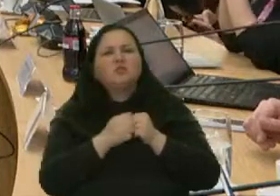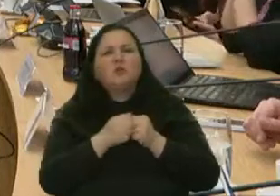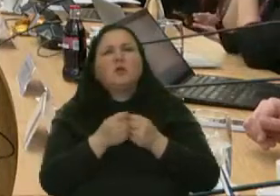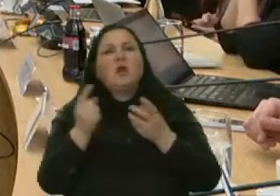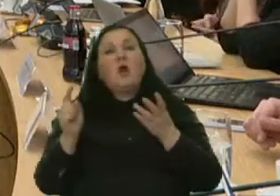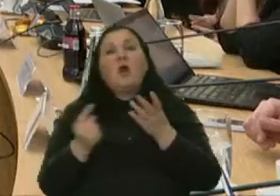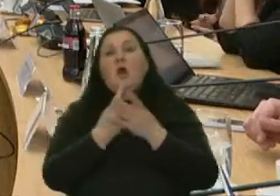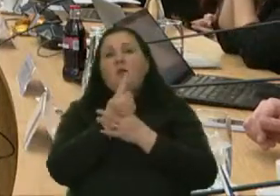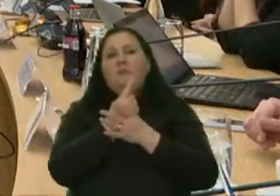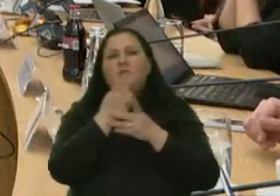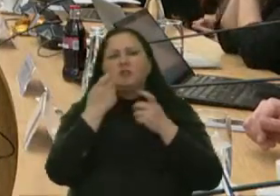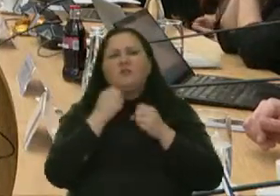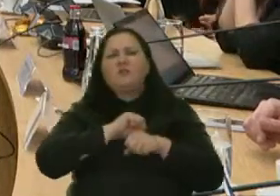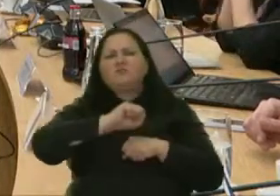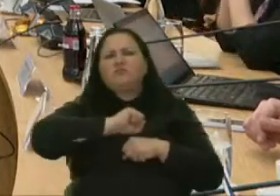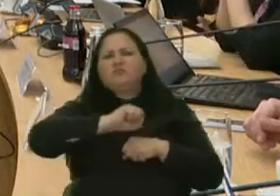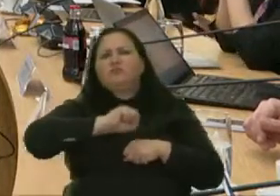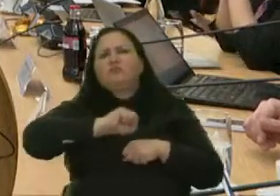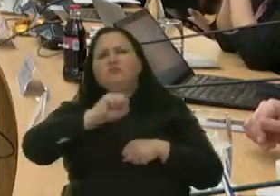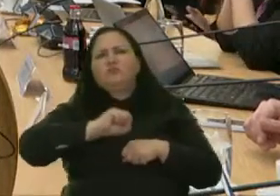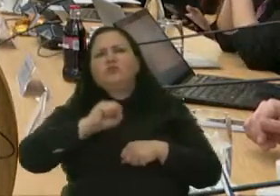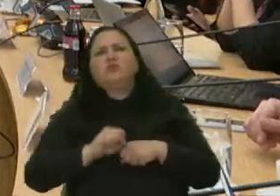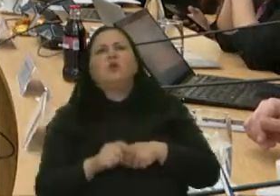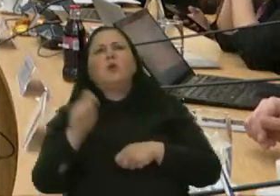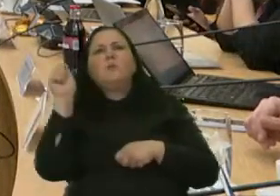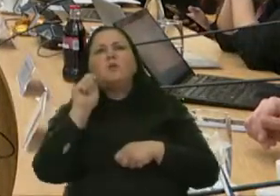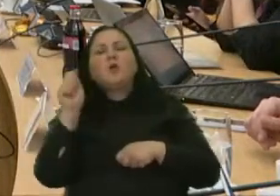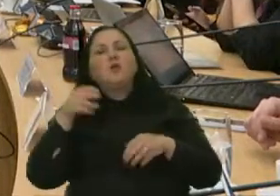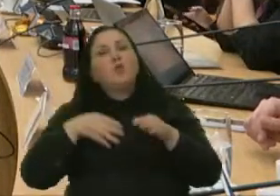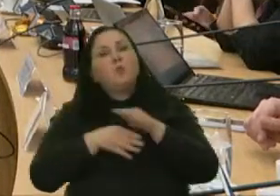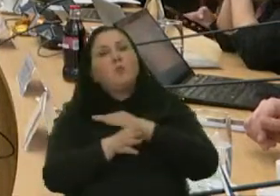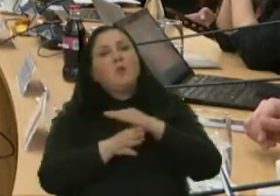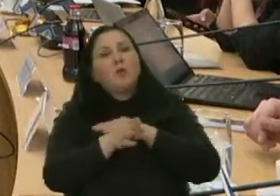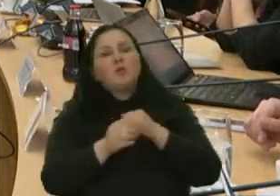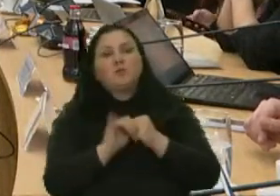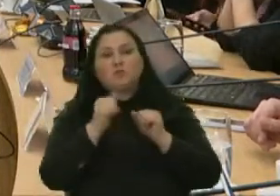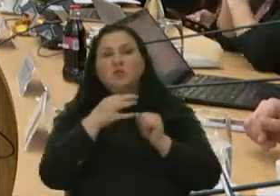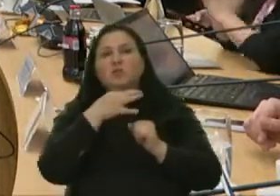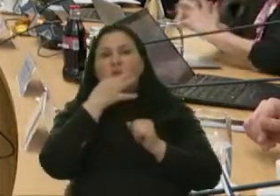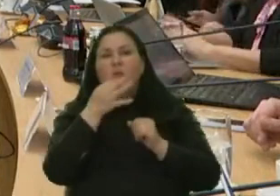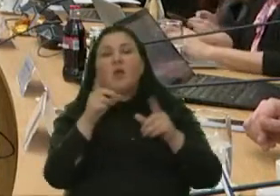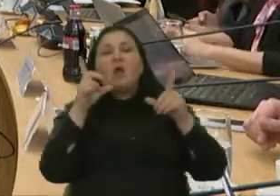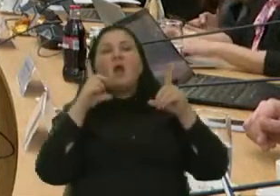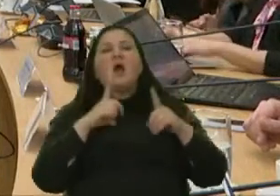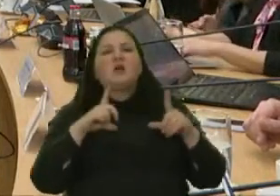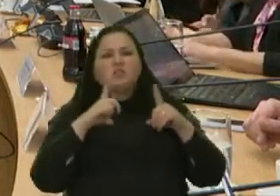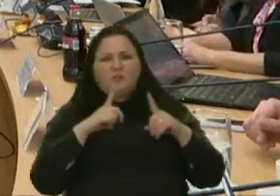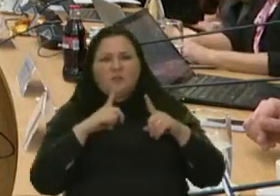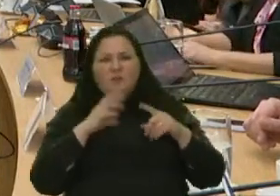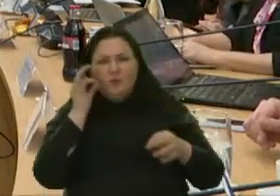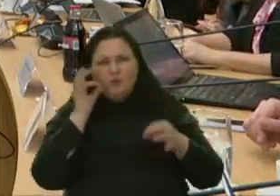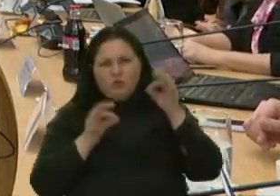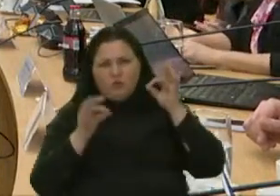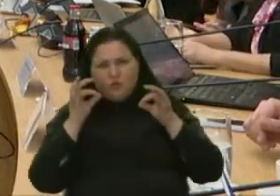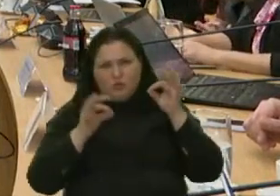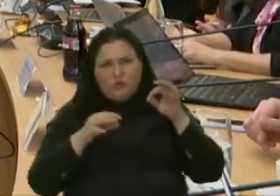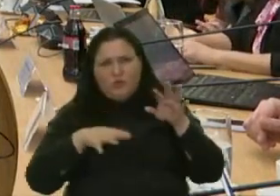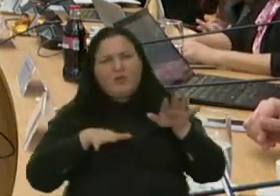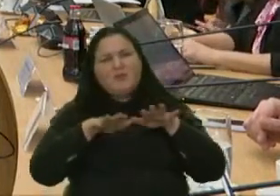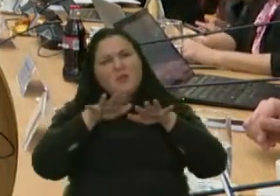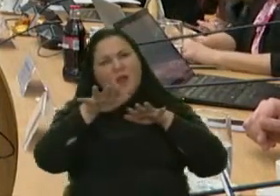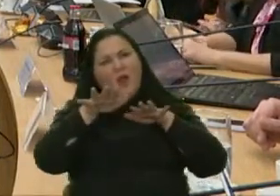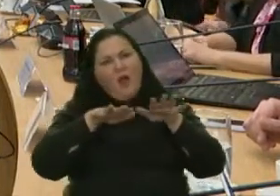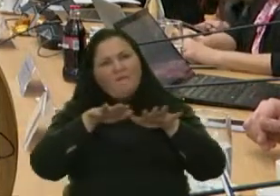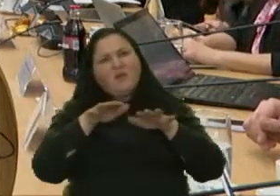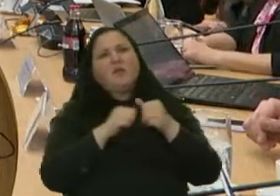venit în viteză foarte mare proiectul metroului și așa cum am mai spus așteptăm studiul de trafic de la metrou pentru a putea